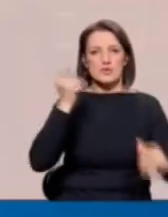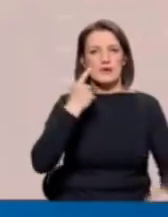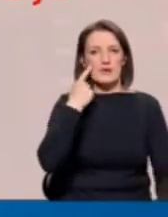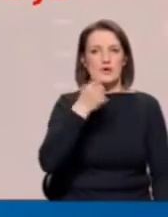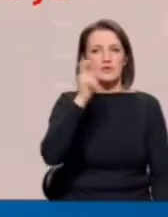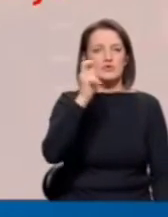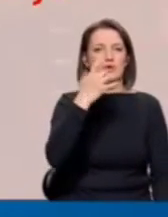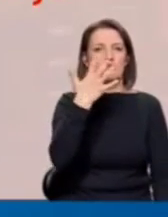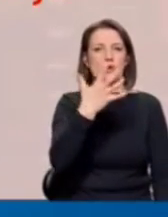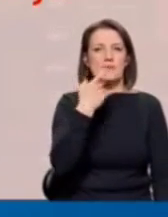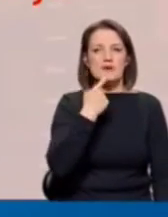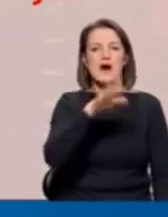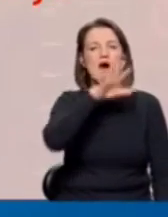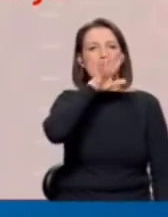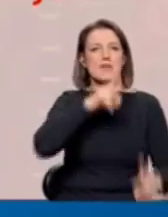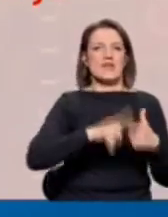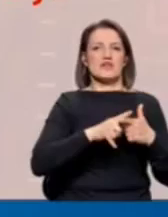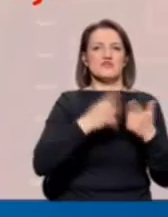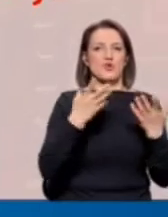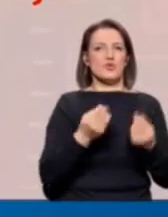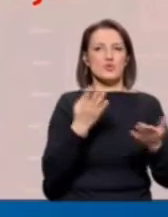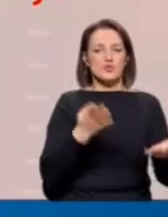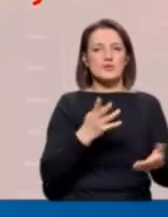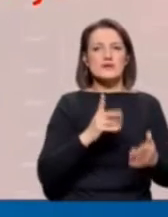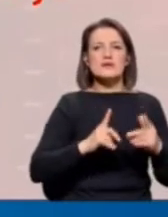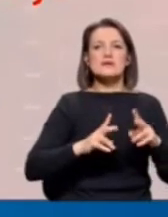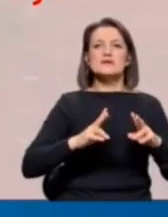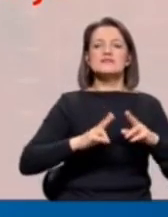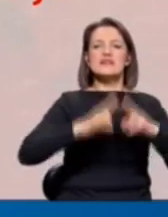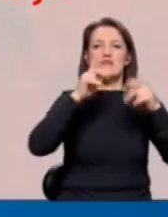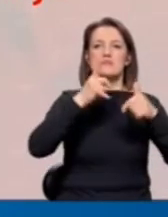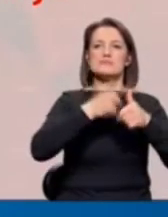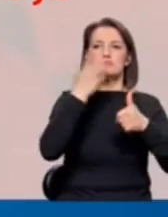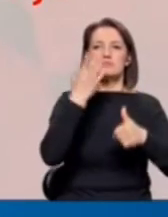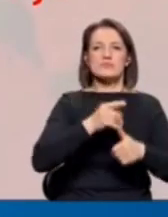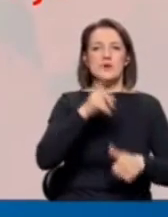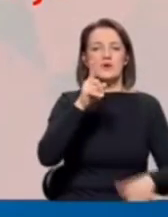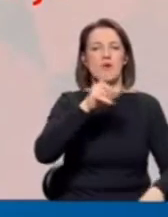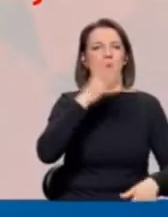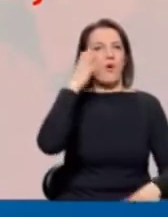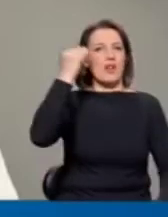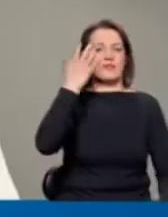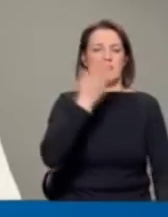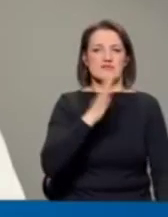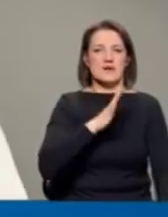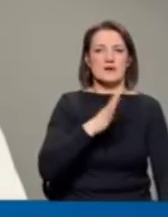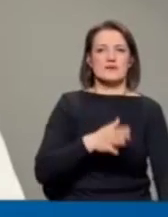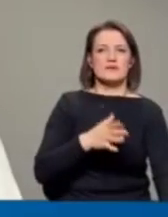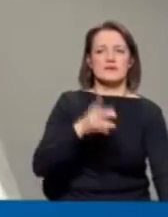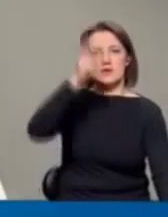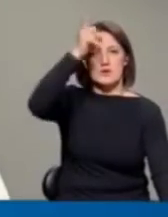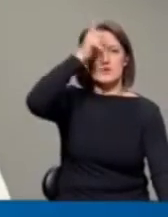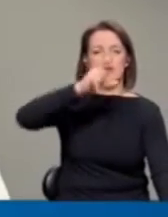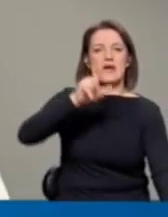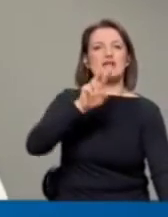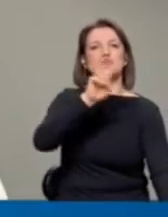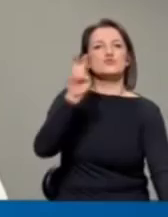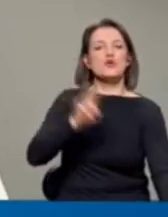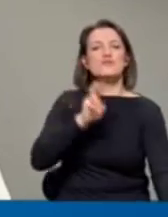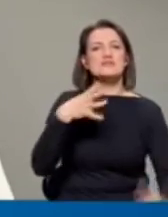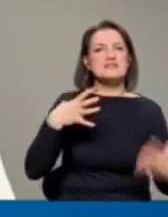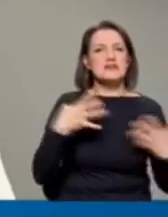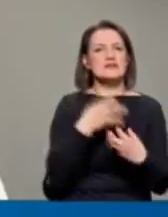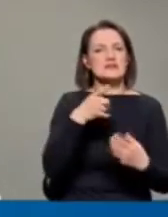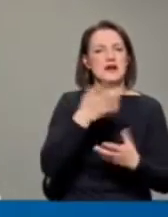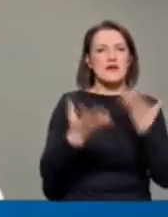95,5 Lig oranla Avrupa'da ikinci yaptı zirvede yüzdeyüz 10,8 lik artışla Hollanda var çünkü Türkiye'de döviz krizi